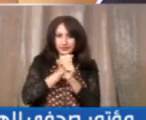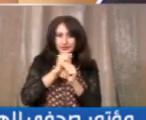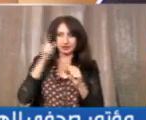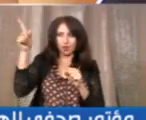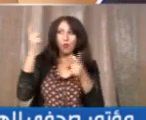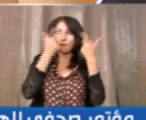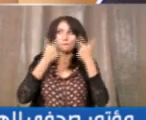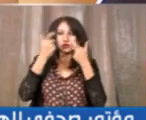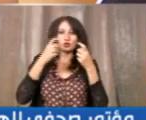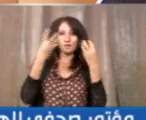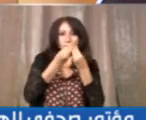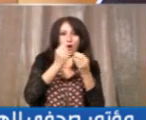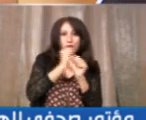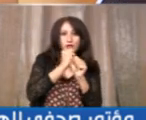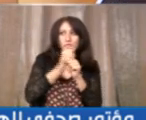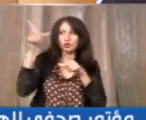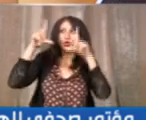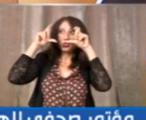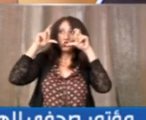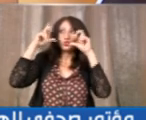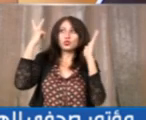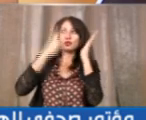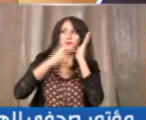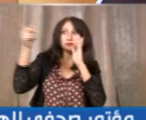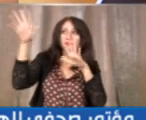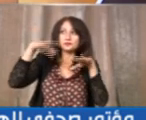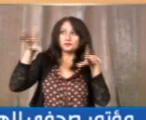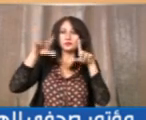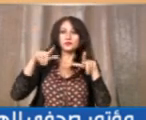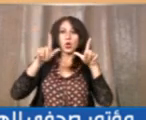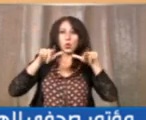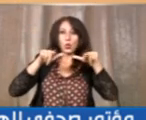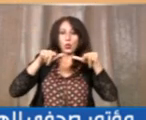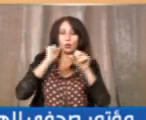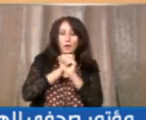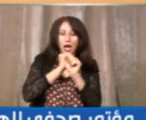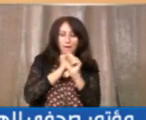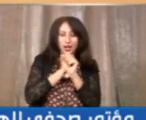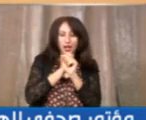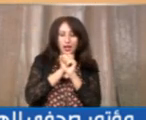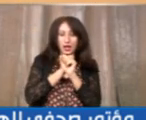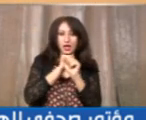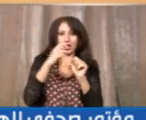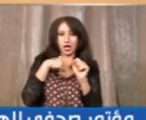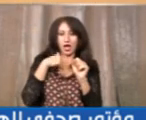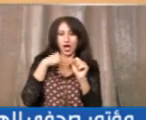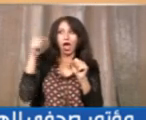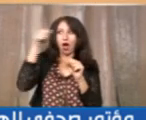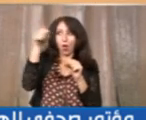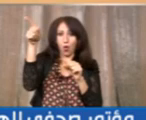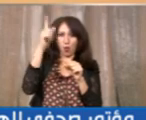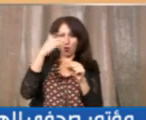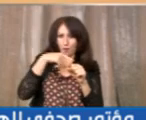يعني دي صوره توثيقيه للجروب بتاع العمل اللي انا يعني بشرف